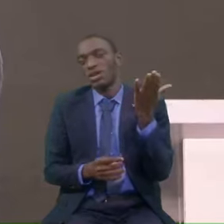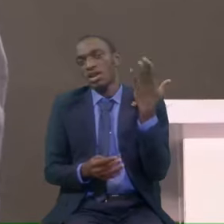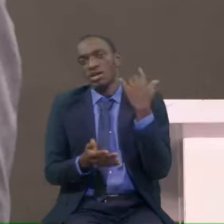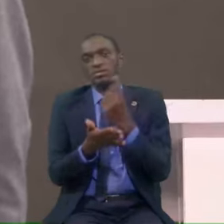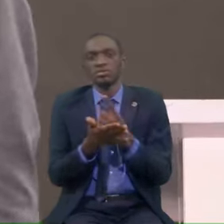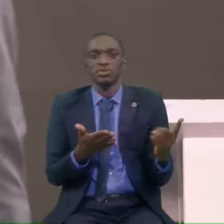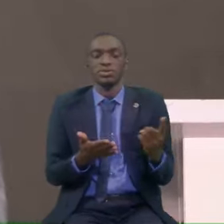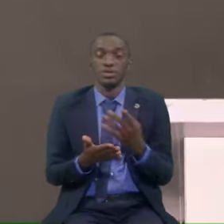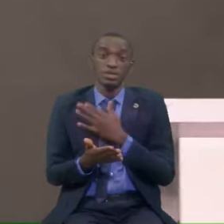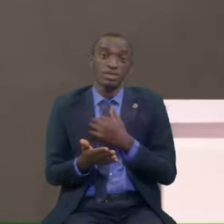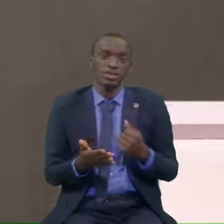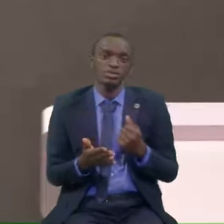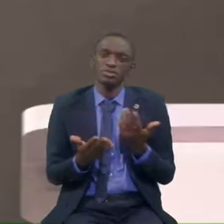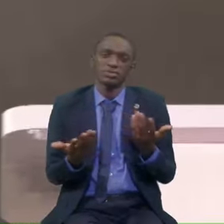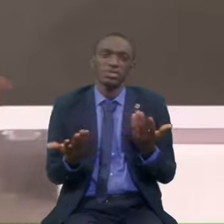dernière.